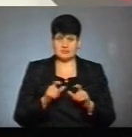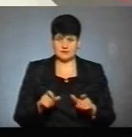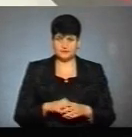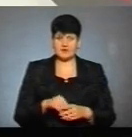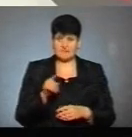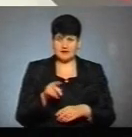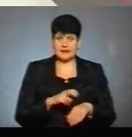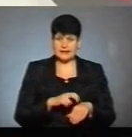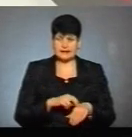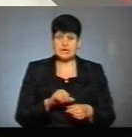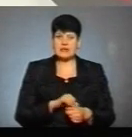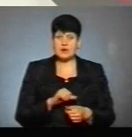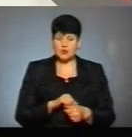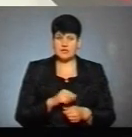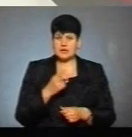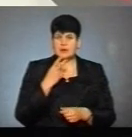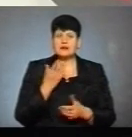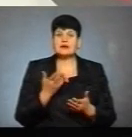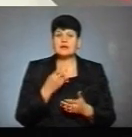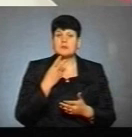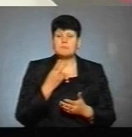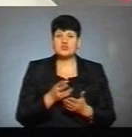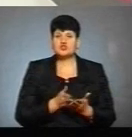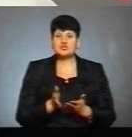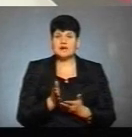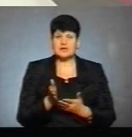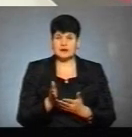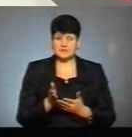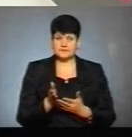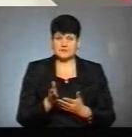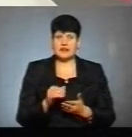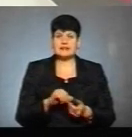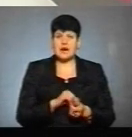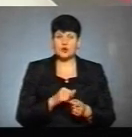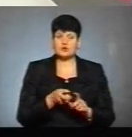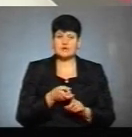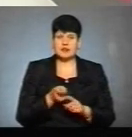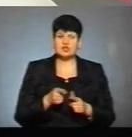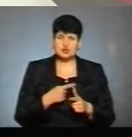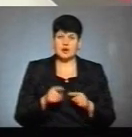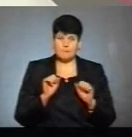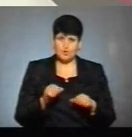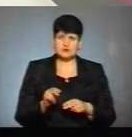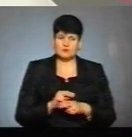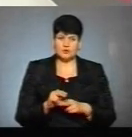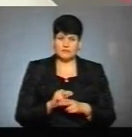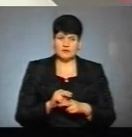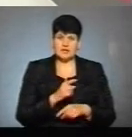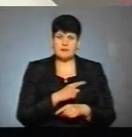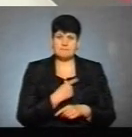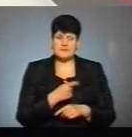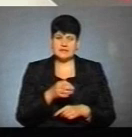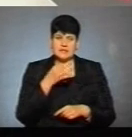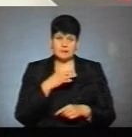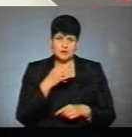як лікар-нарколог, які бачите загалом шляхи виходу із наркозалежності? Чи можна вилікувати медикаментозним